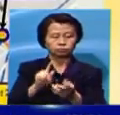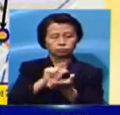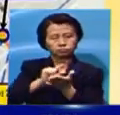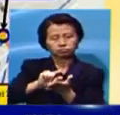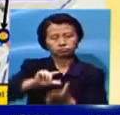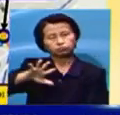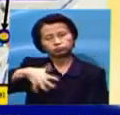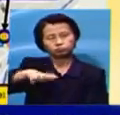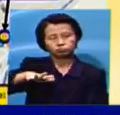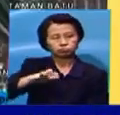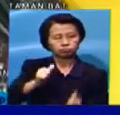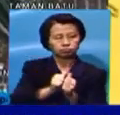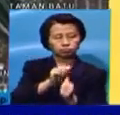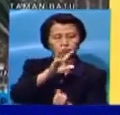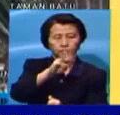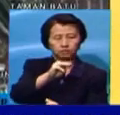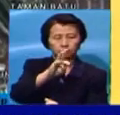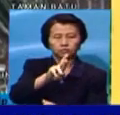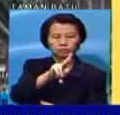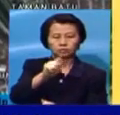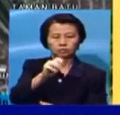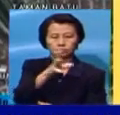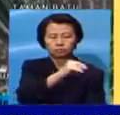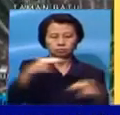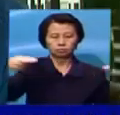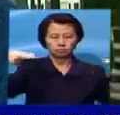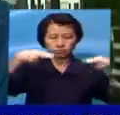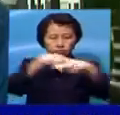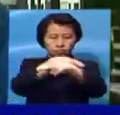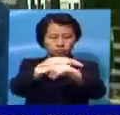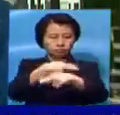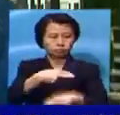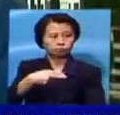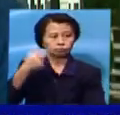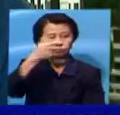end MRT danbuhaya